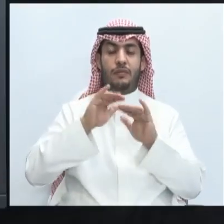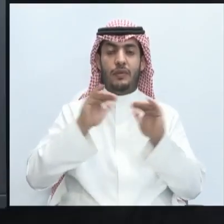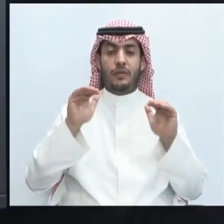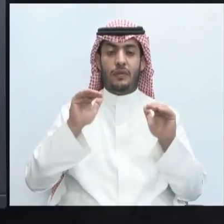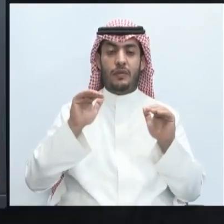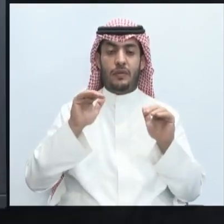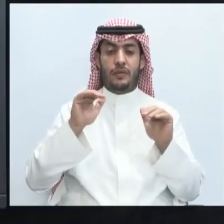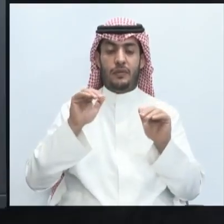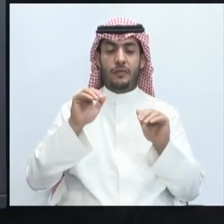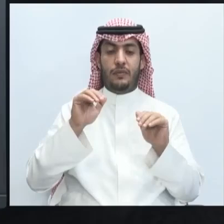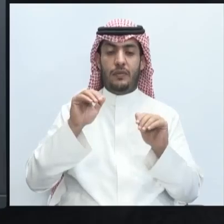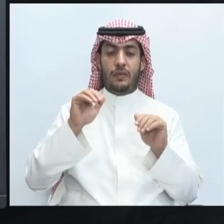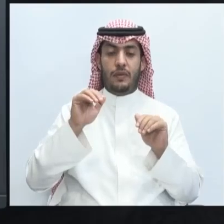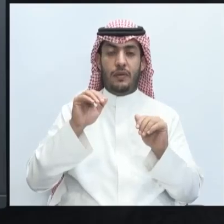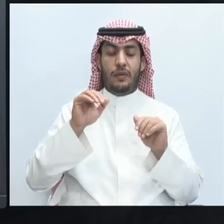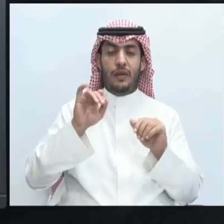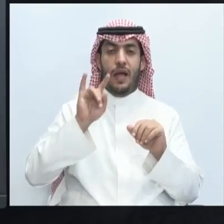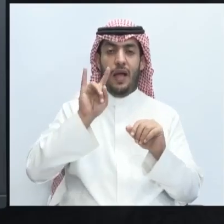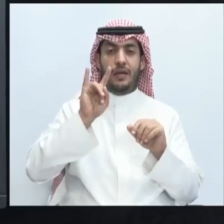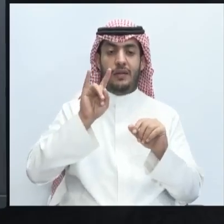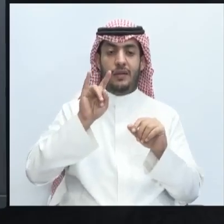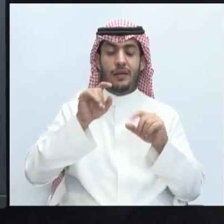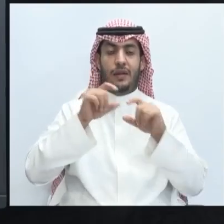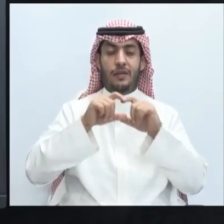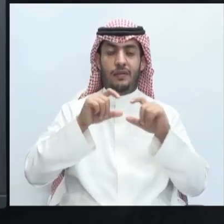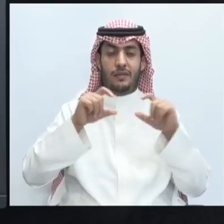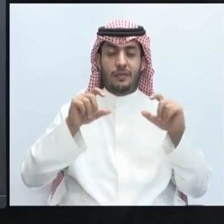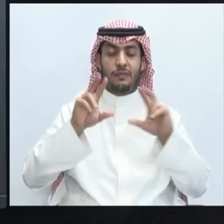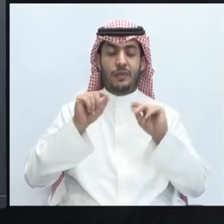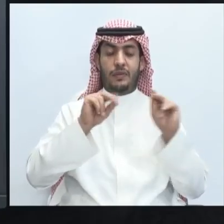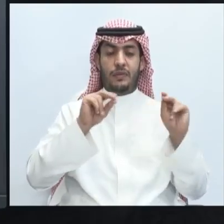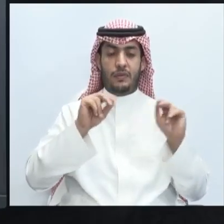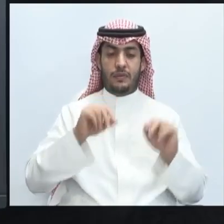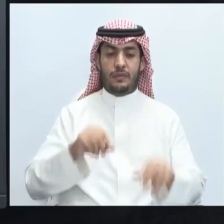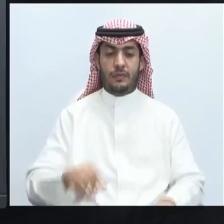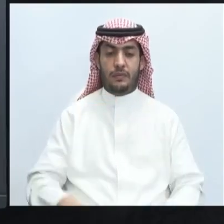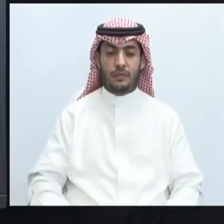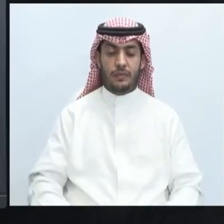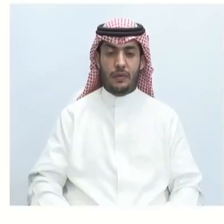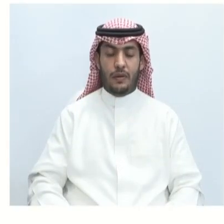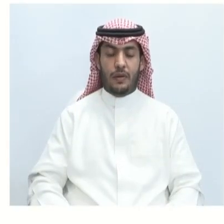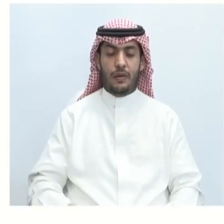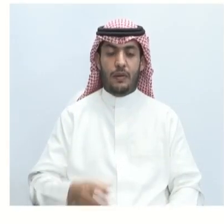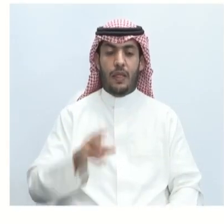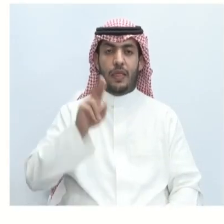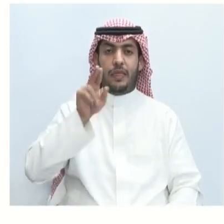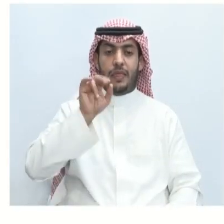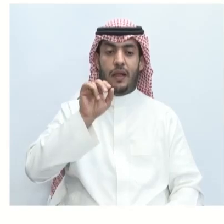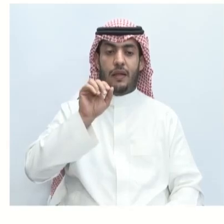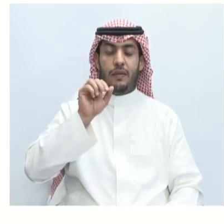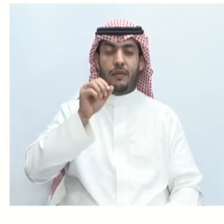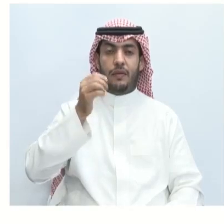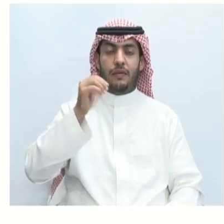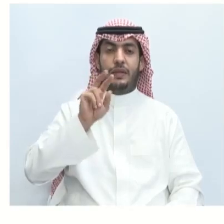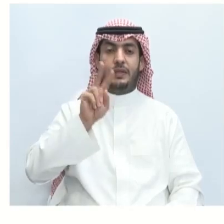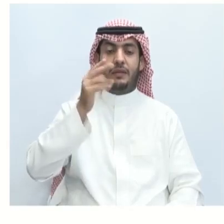اذا بناتي اضع عشره اشياء متساويه ابنائي بناتي تم تعبئه ثلاثه